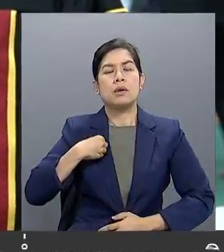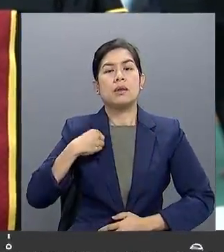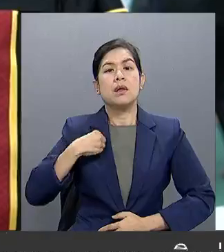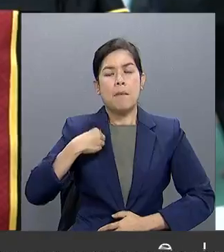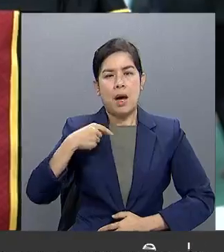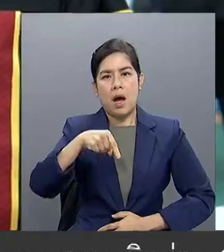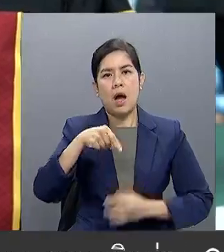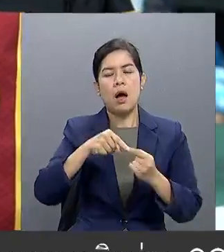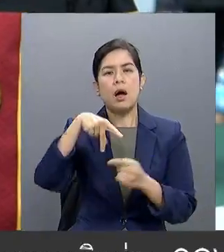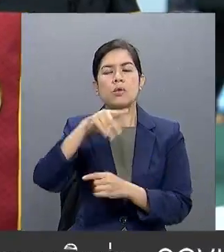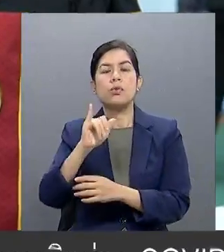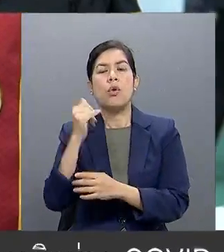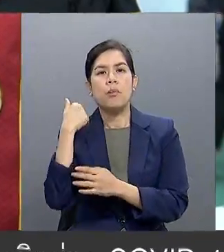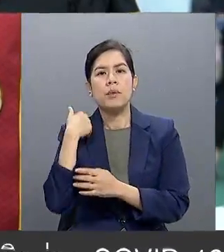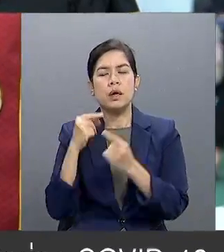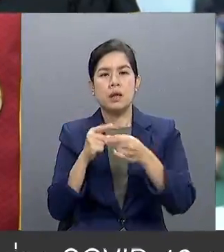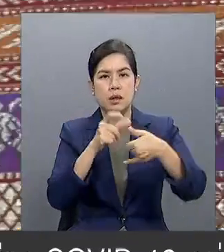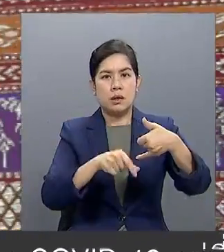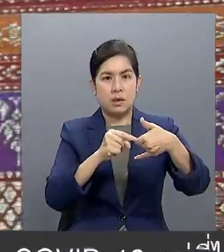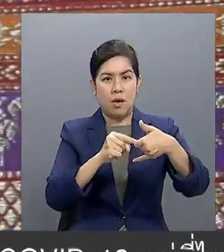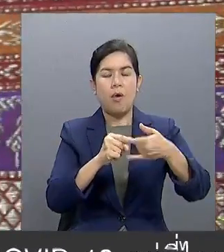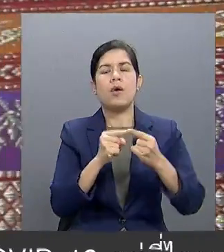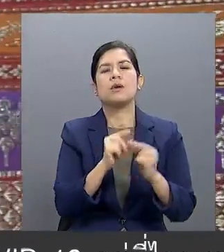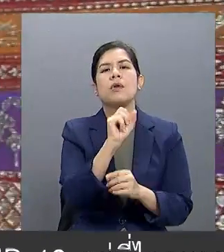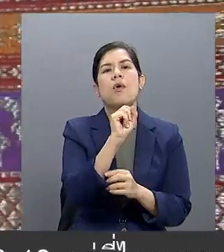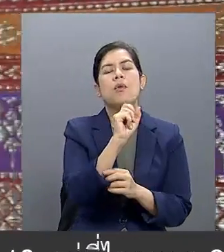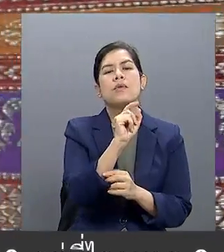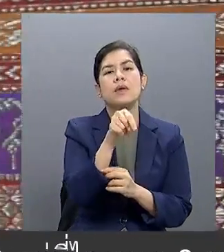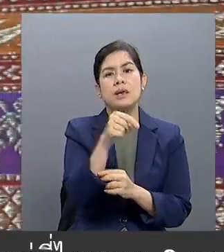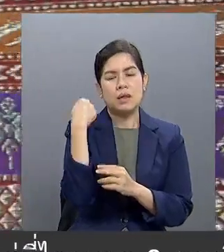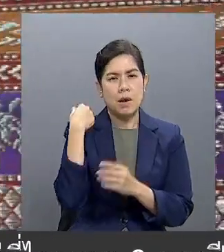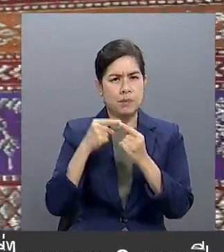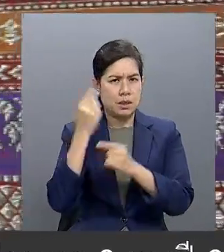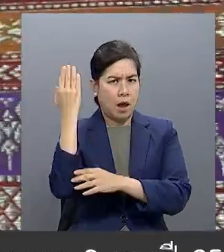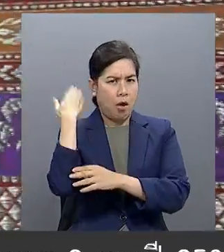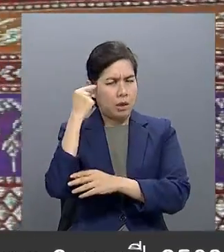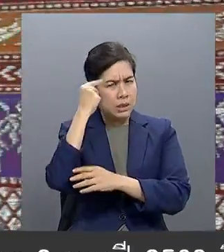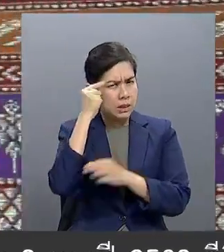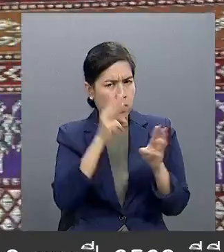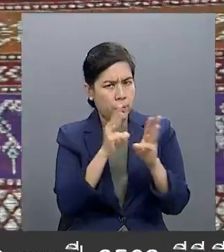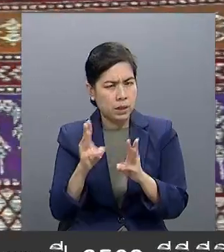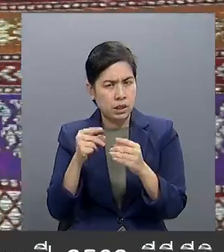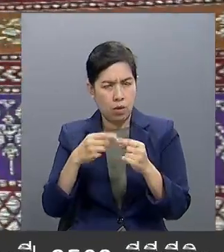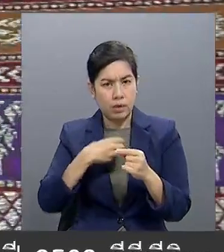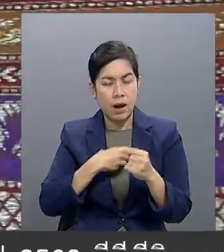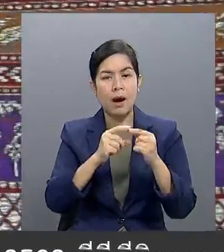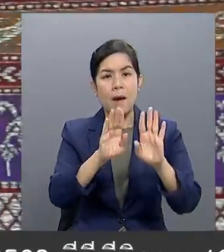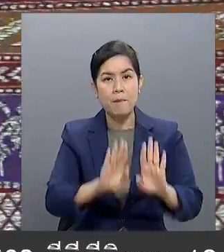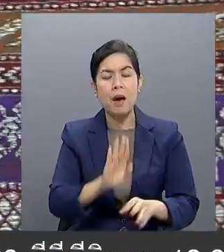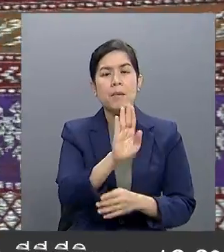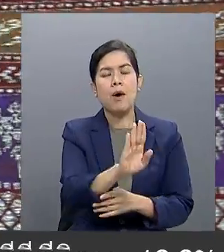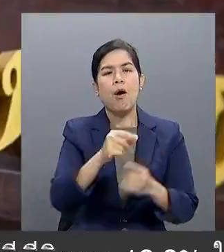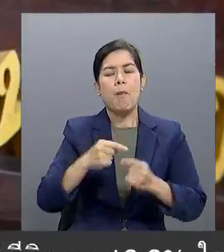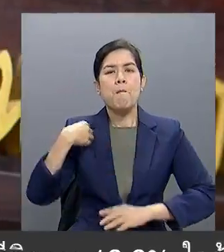ปแล้วคือผู้ช่วยศาสตราจารย์จันทราทองสมัครอะค่ะท่านได้มีแนวคิดที่จะอนุรักษ์ผ้ายกเมืองนครท่านก็เลยร่วม